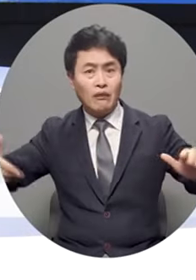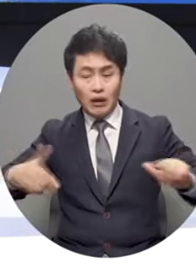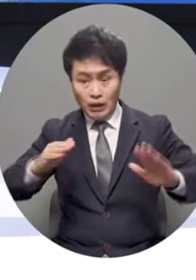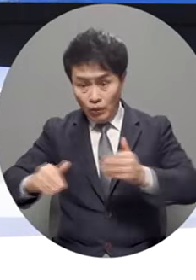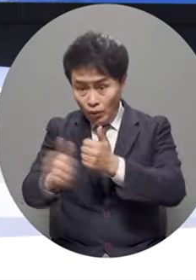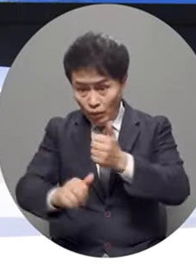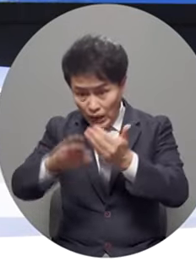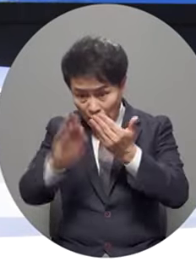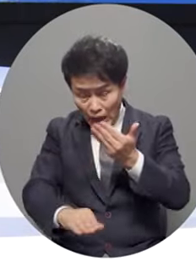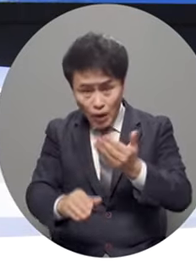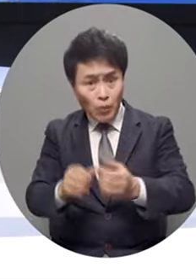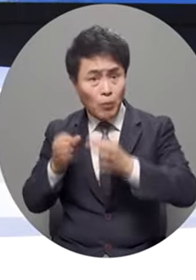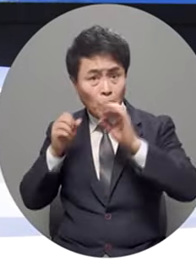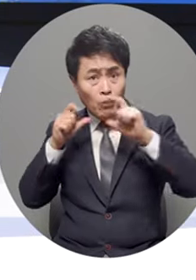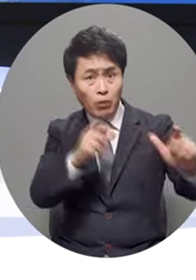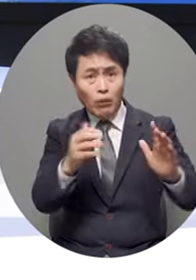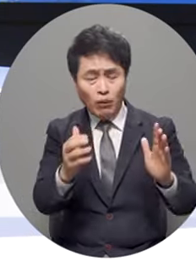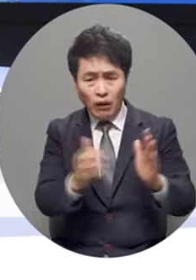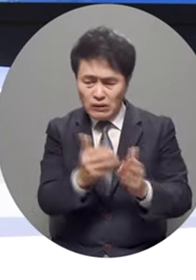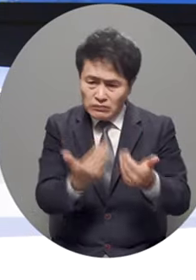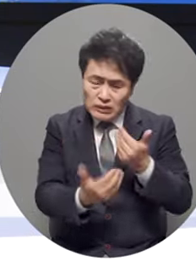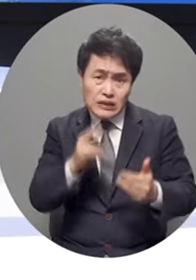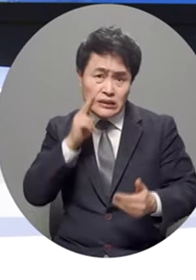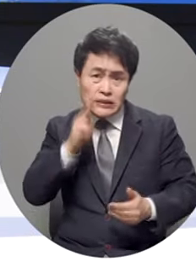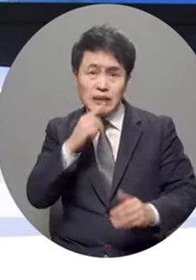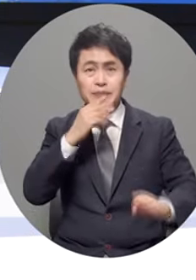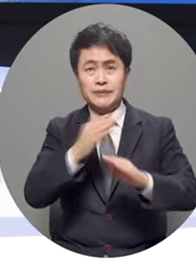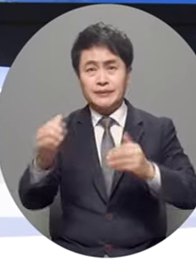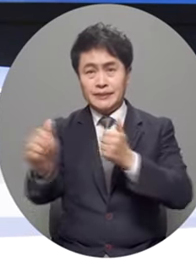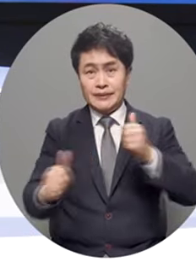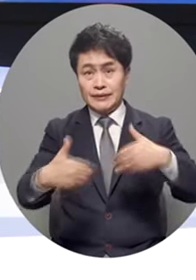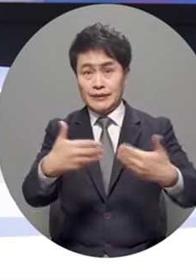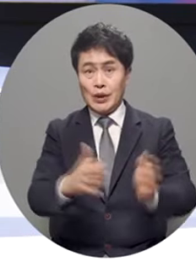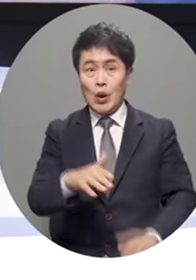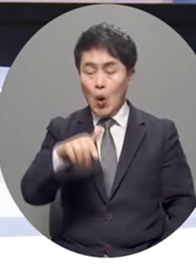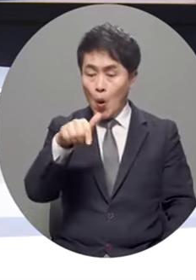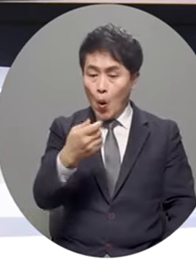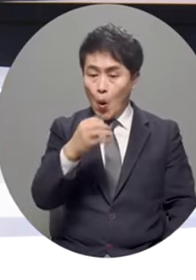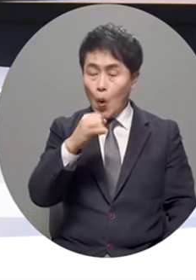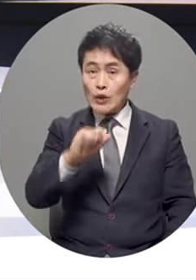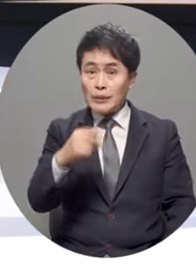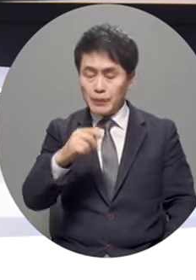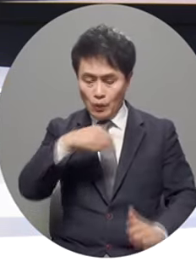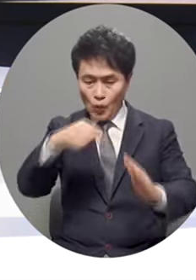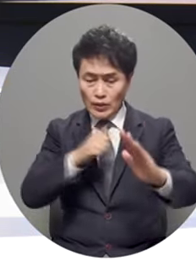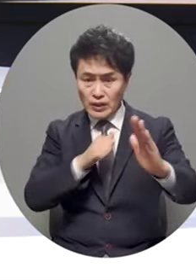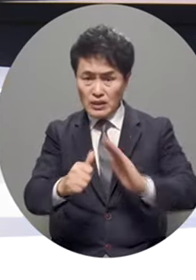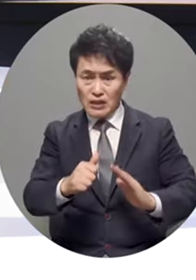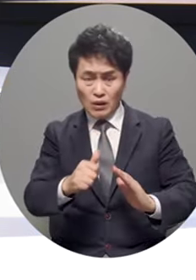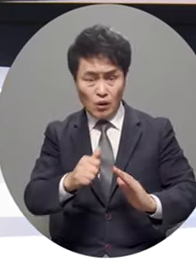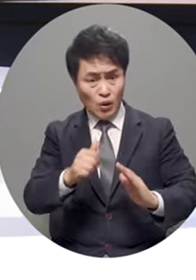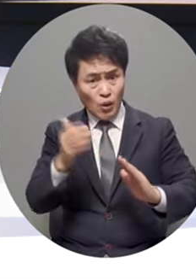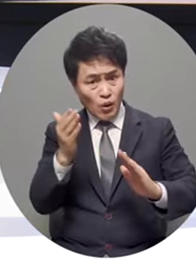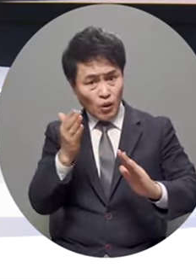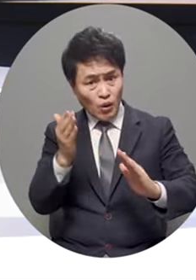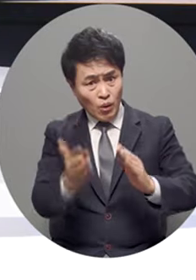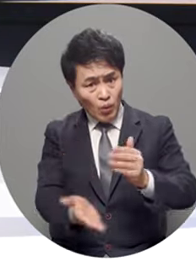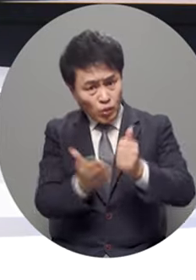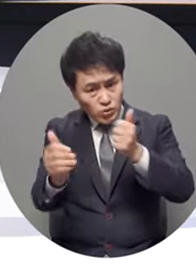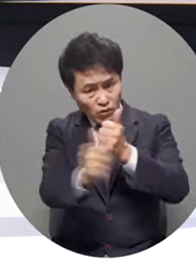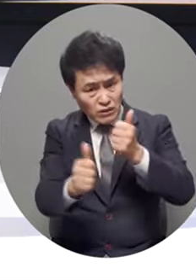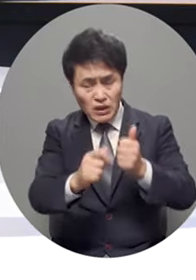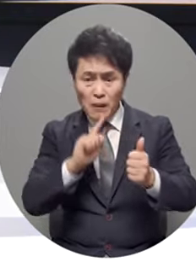하위 평가자 통보 이후 갈등이 격화하고 있는 민주당에서는 홍익표 원내대표가 말 바꾸는 공천관리위원장은 인정할 수